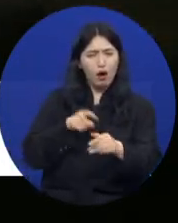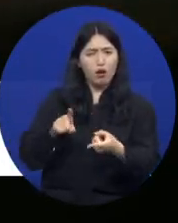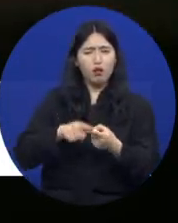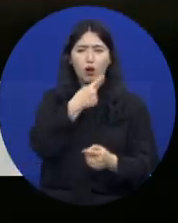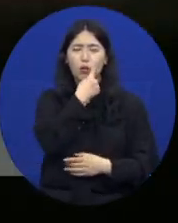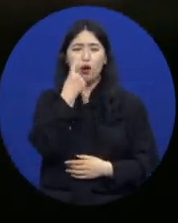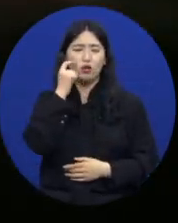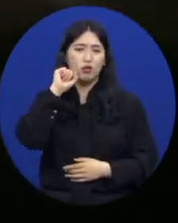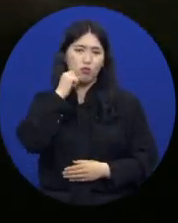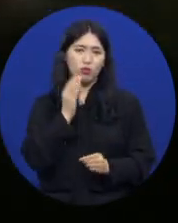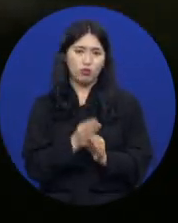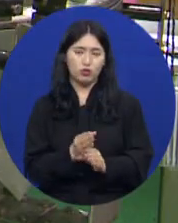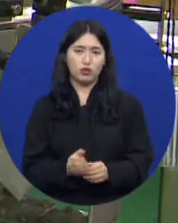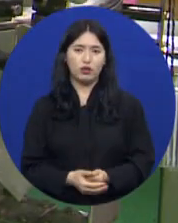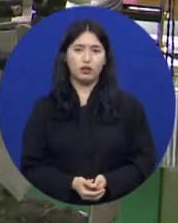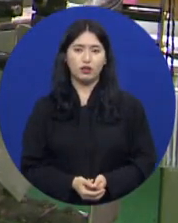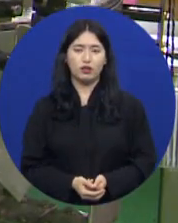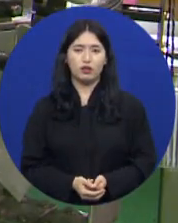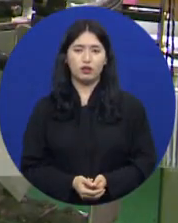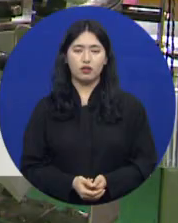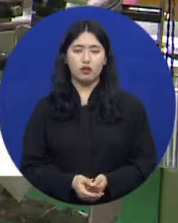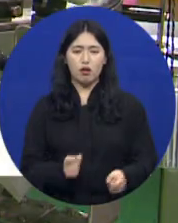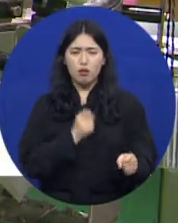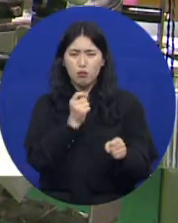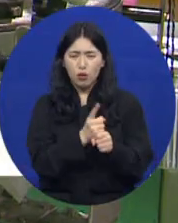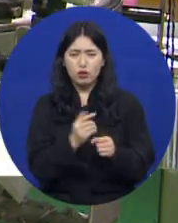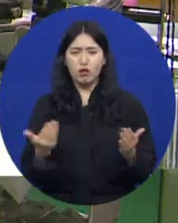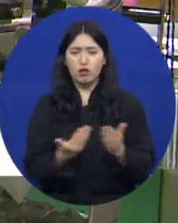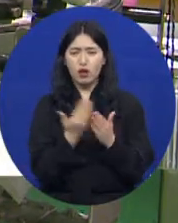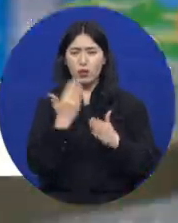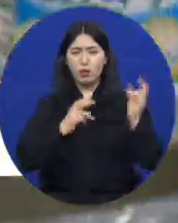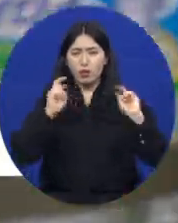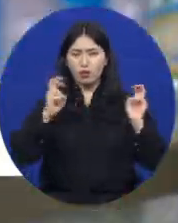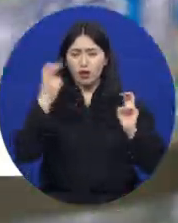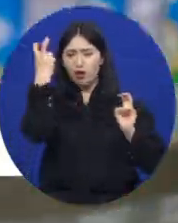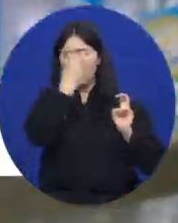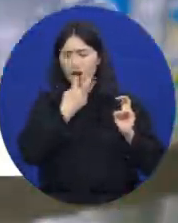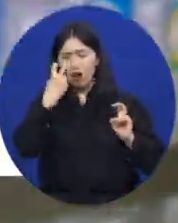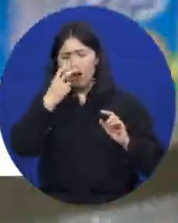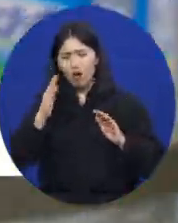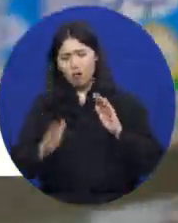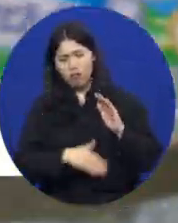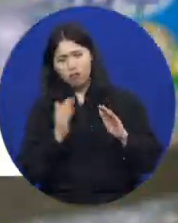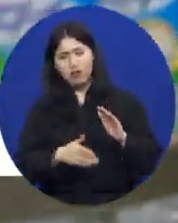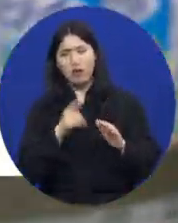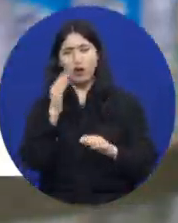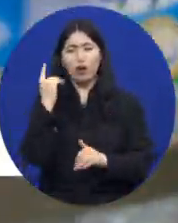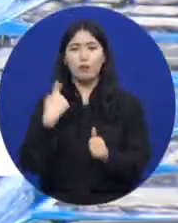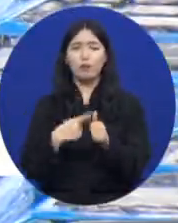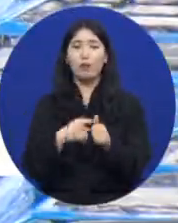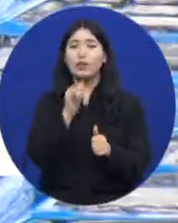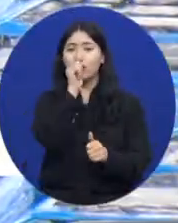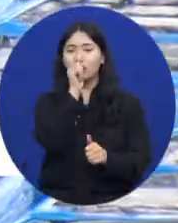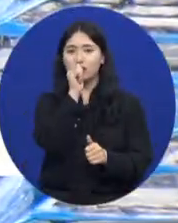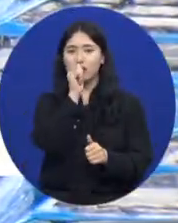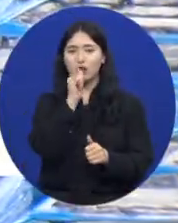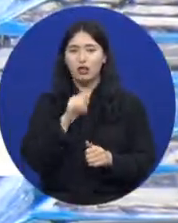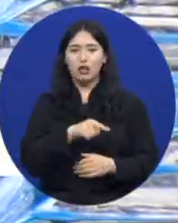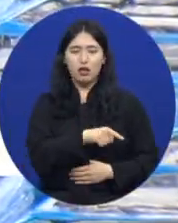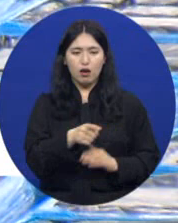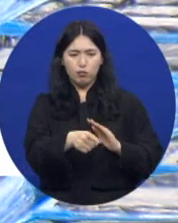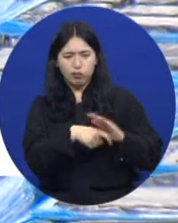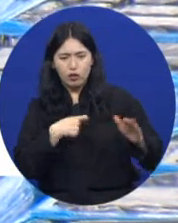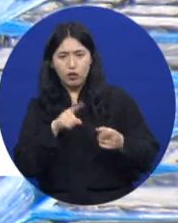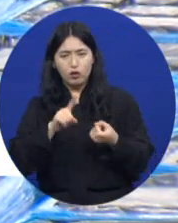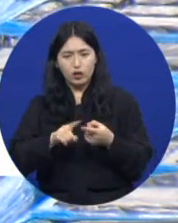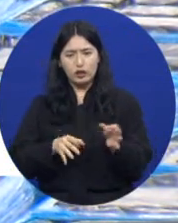것으로 알려졌습니다. 벌써부터 개발공사의 관리 감독이 허술했다는 비판이 터져 나오는 가운데 빼돌린 물량을